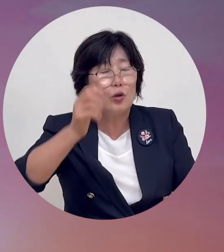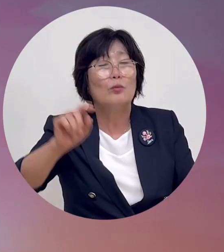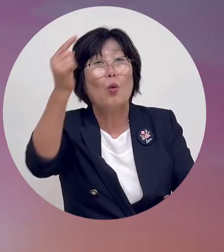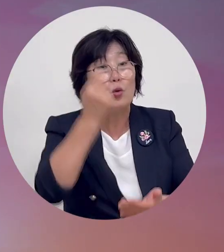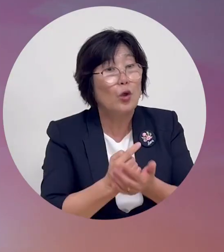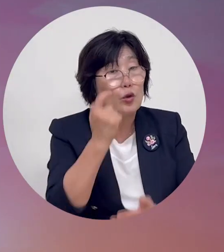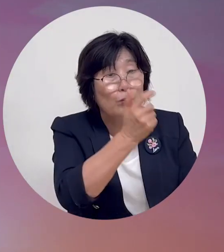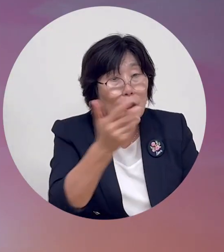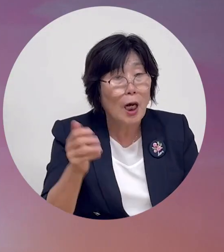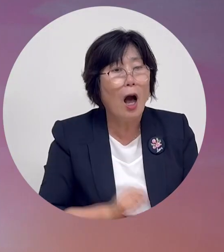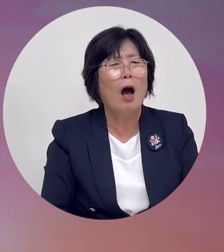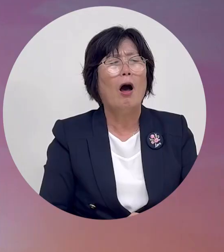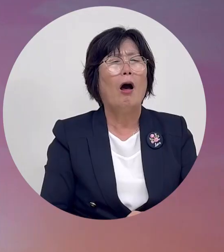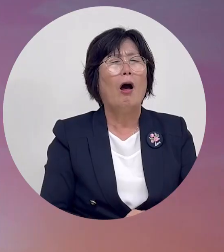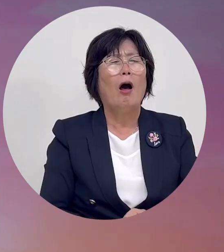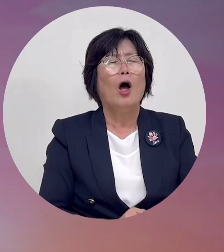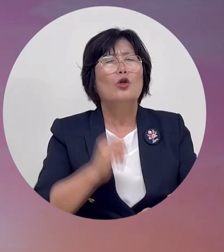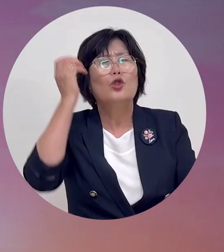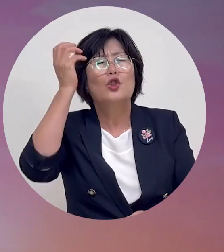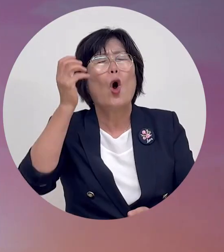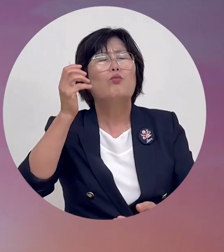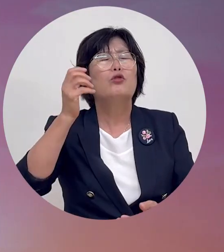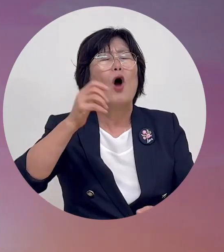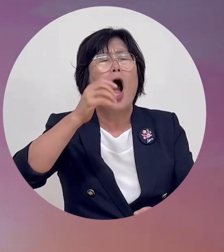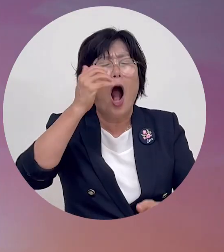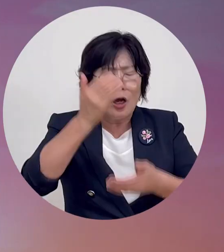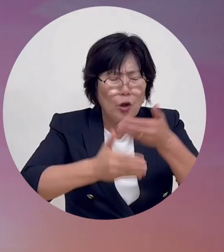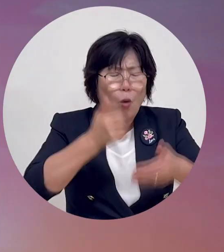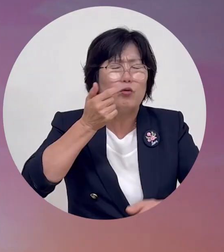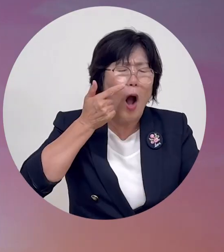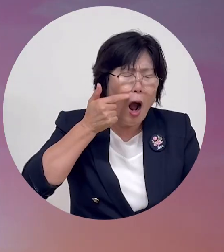현현했습니까? 하나님이, 성부 하나님이 현현했습니까?